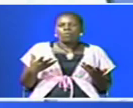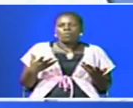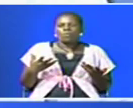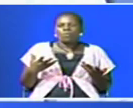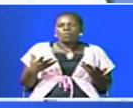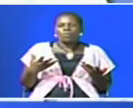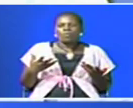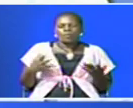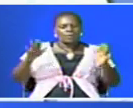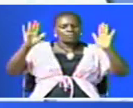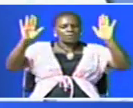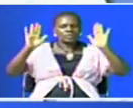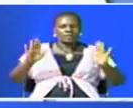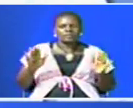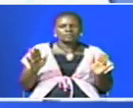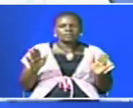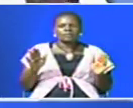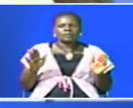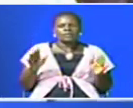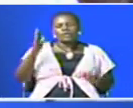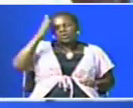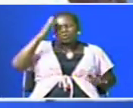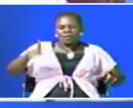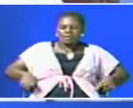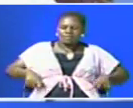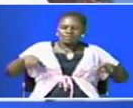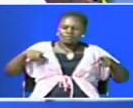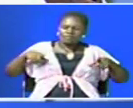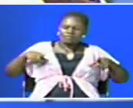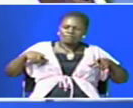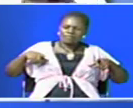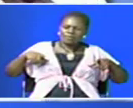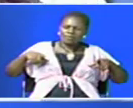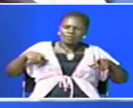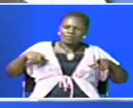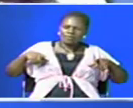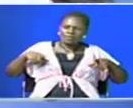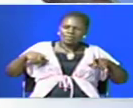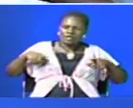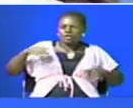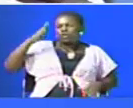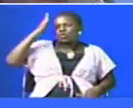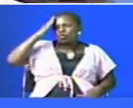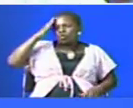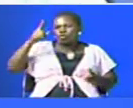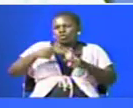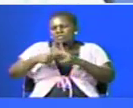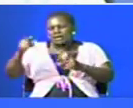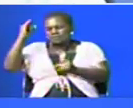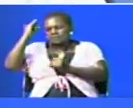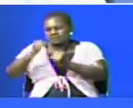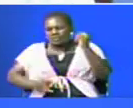Hapa kitu cha muhimu. Unajua maisha ni tayari tunayajua mwanzo wake na mwisho